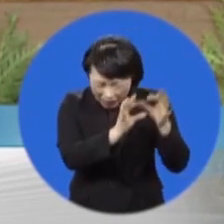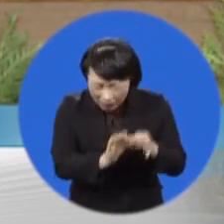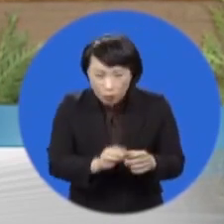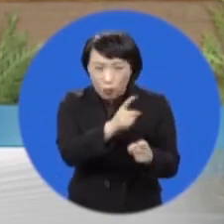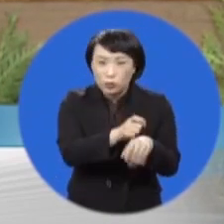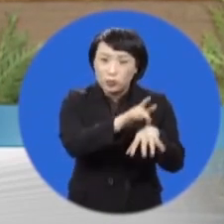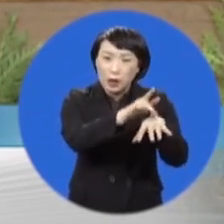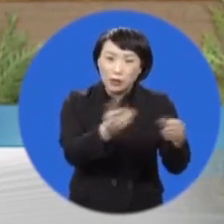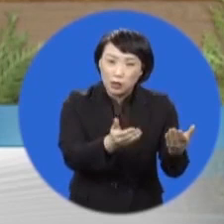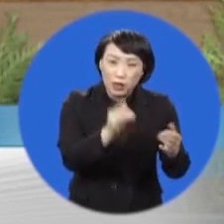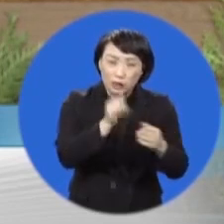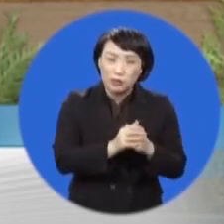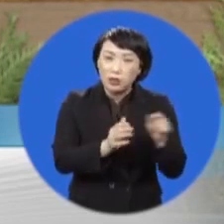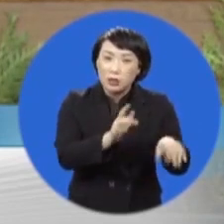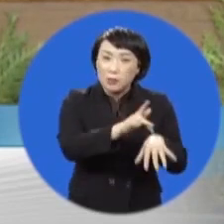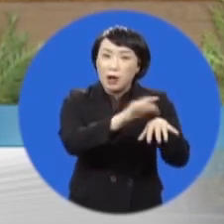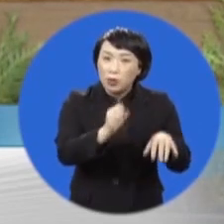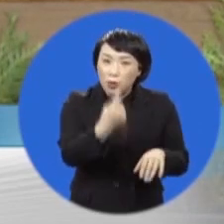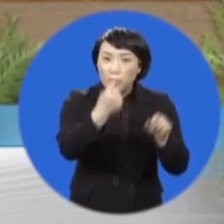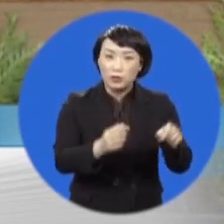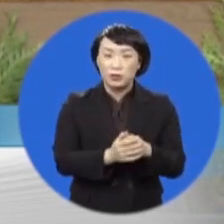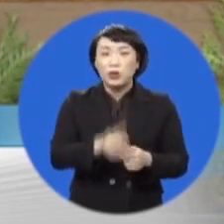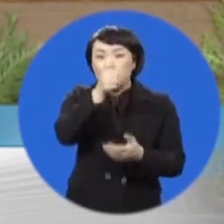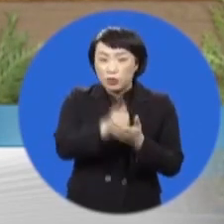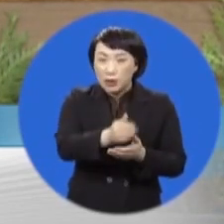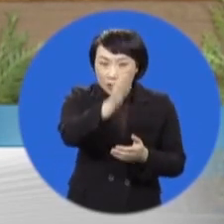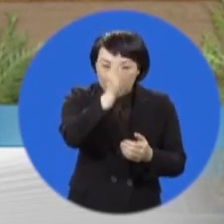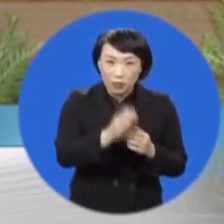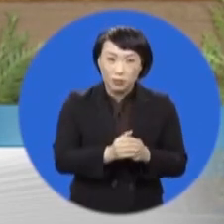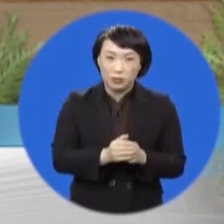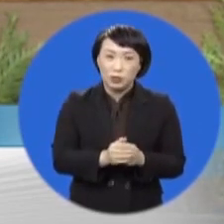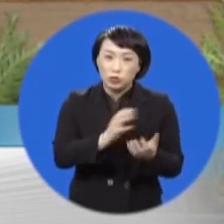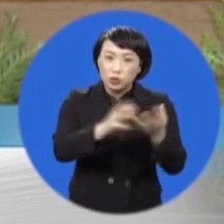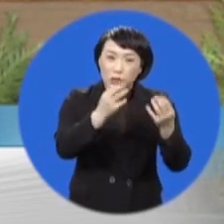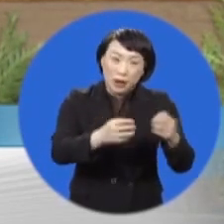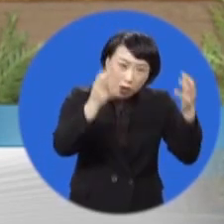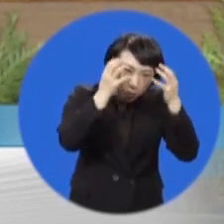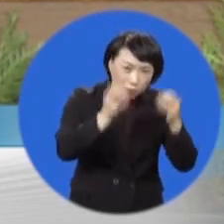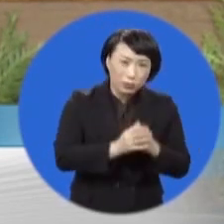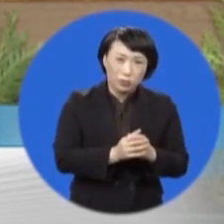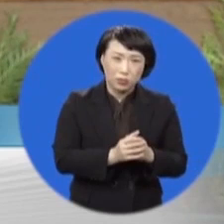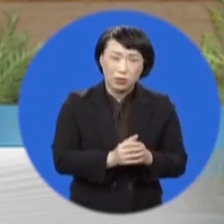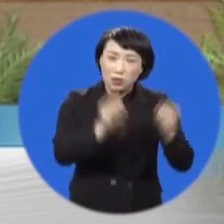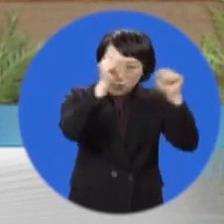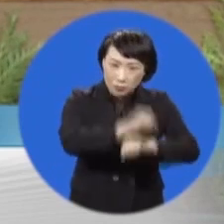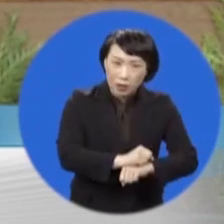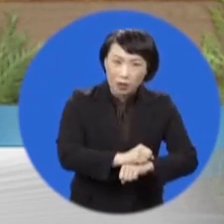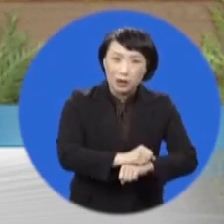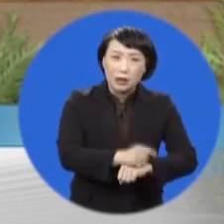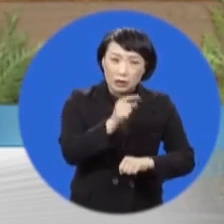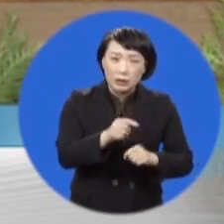원수 마귀 로마냐 문 제 와치 명과 수많은 고통과 멸망과